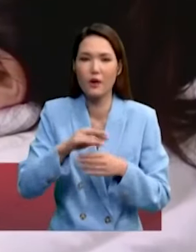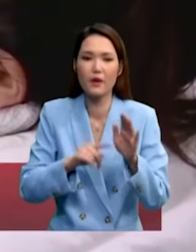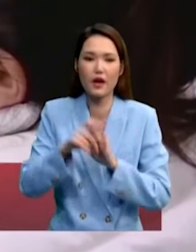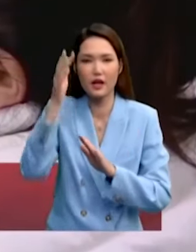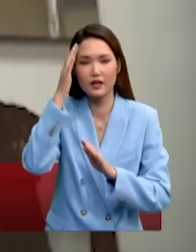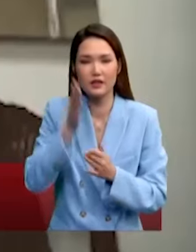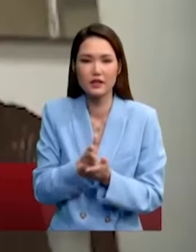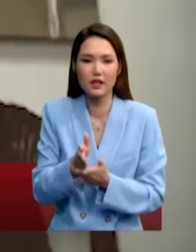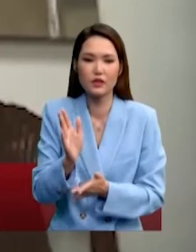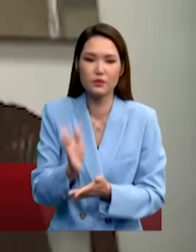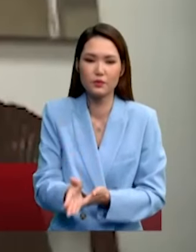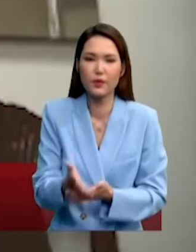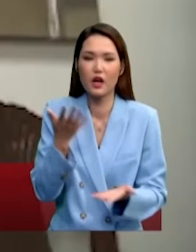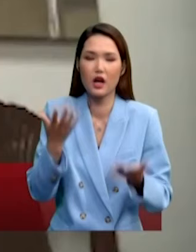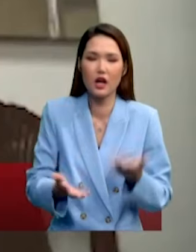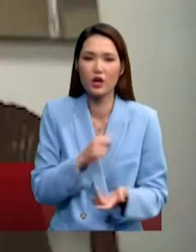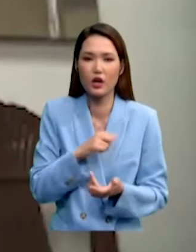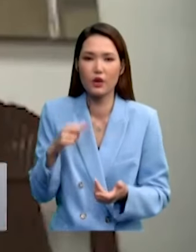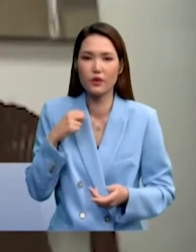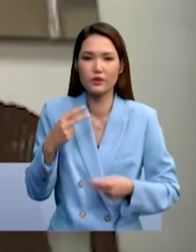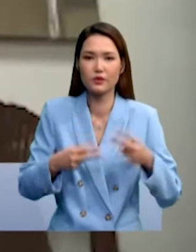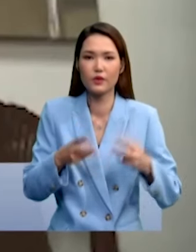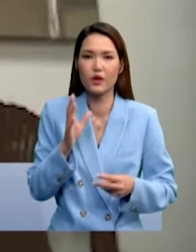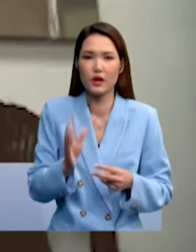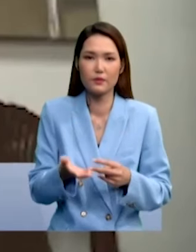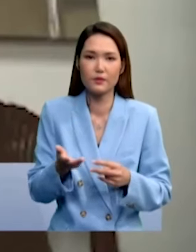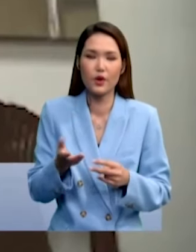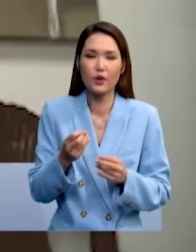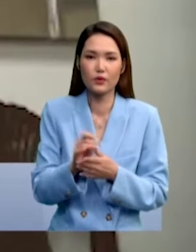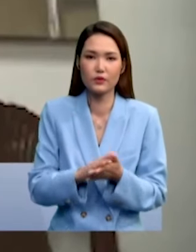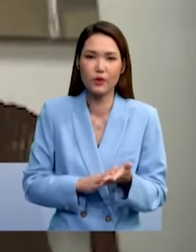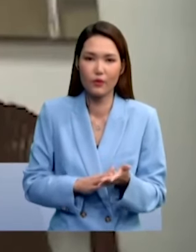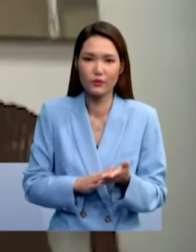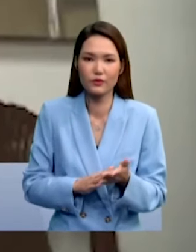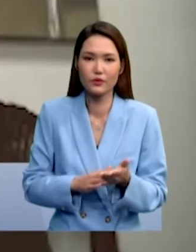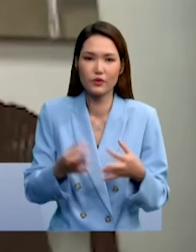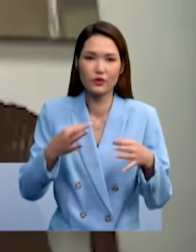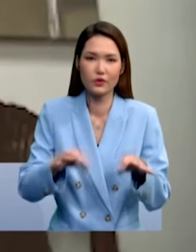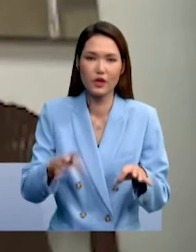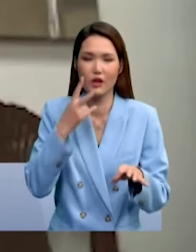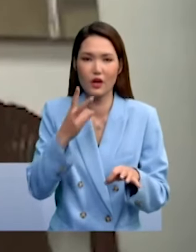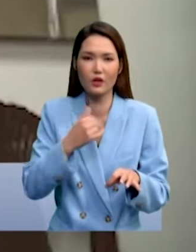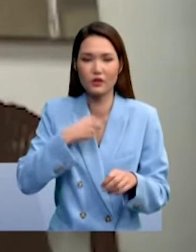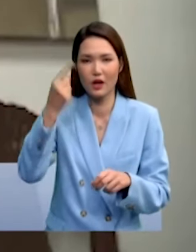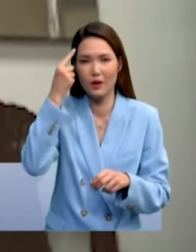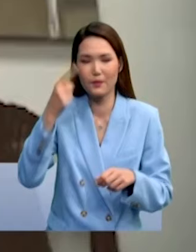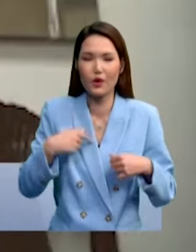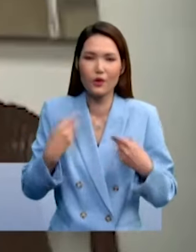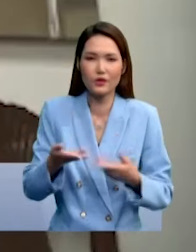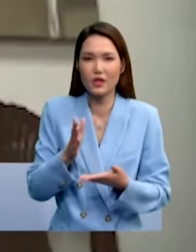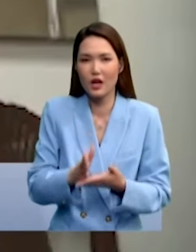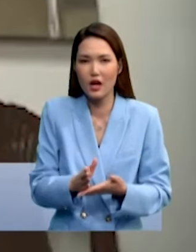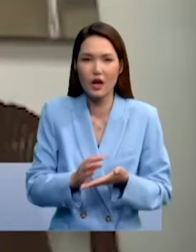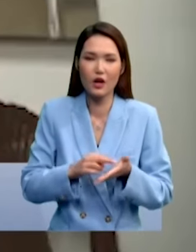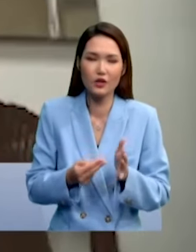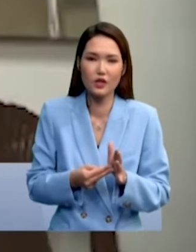жақсылыққа балап отыр. Егер де оның өзі қабылданса, ол да бір кішкентай болса да алдыға қарай жылжу болады деп айтушы едім. Бірақ мен өзімнің ұсыныстарымда оны 30%-ға